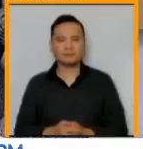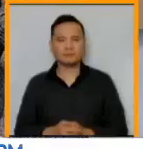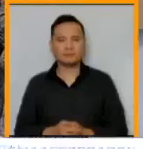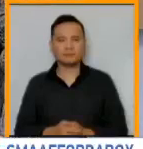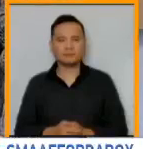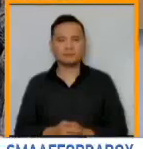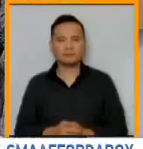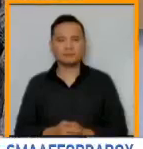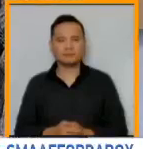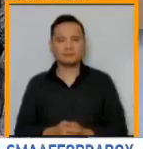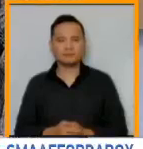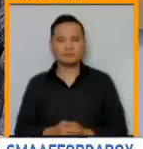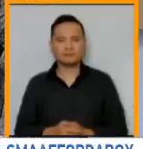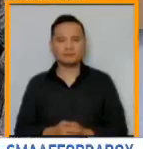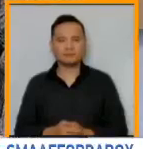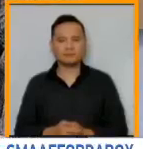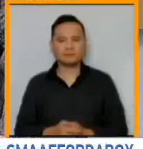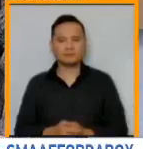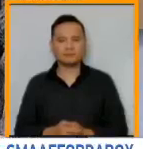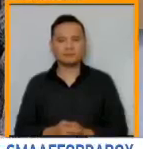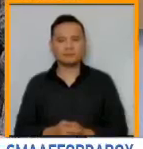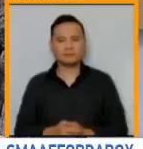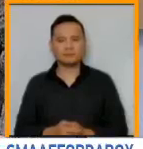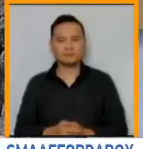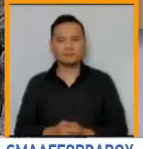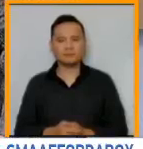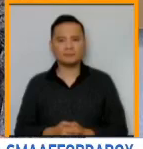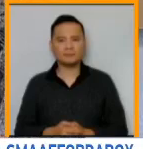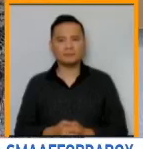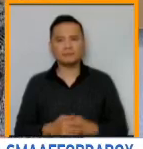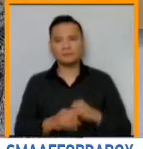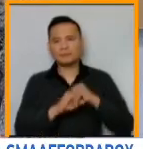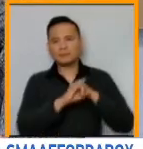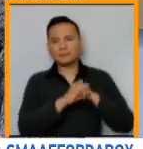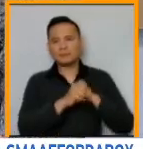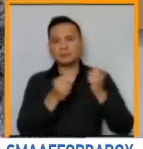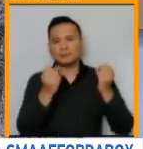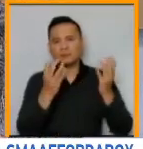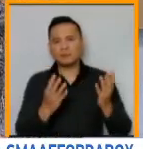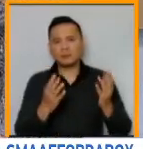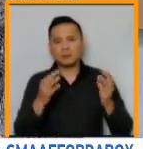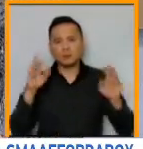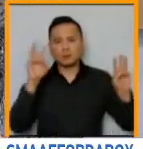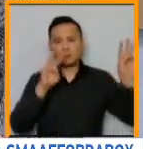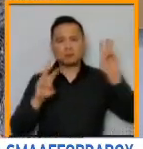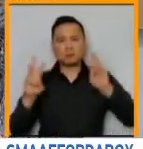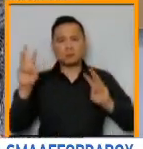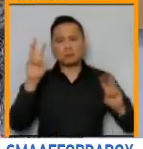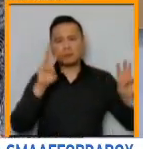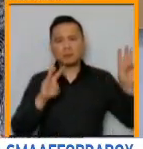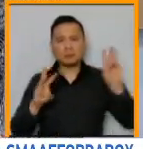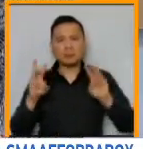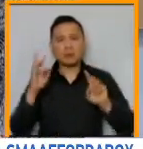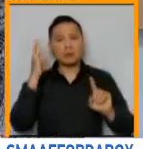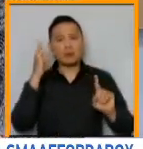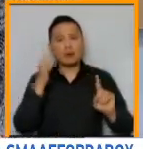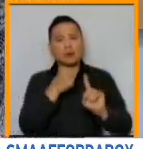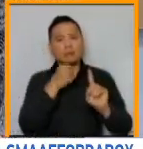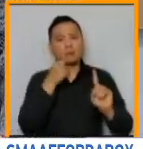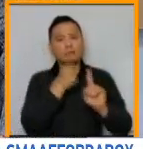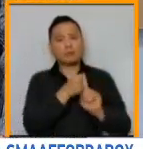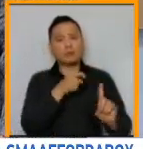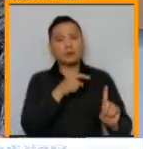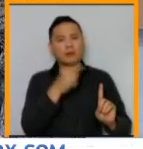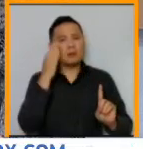Okay, nag-aalala ang ilang jeepney driver na makakaapekto sa kita nila ang no vaccination, no ride